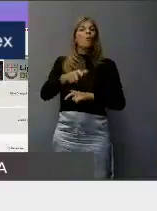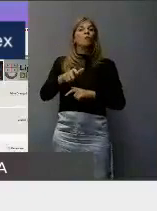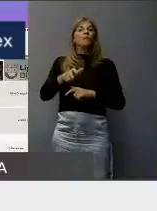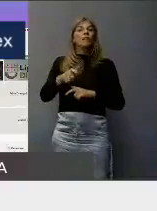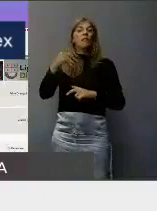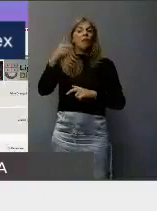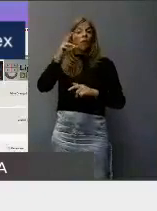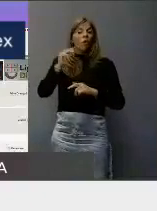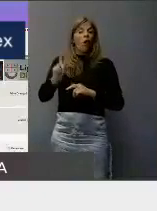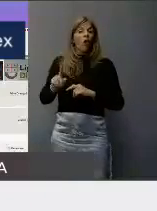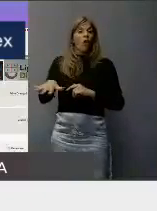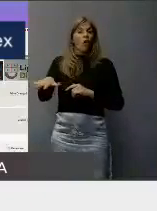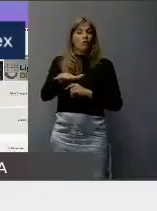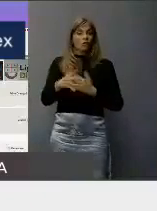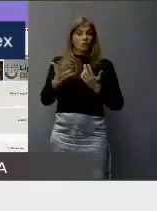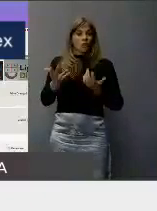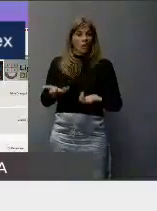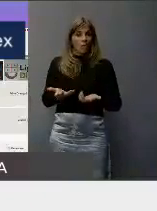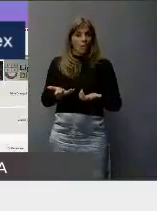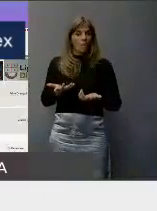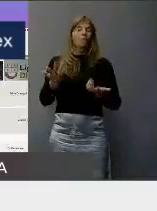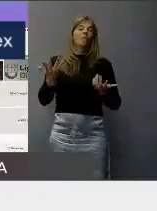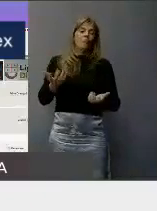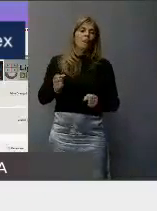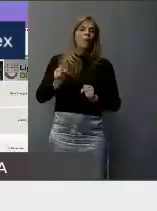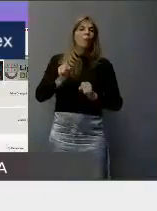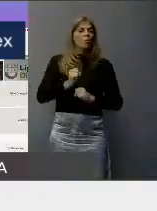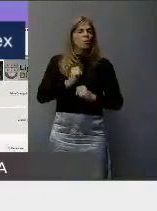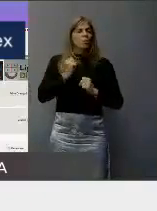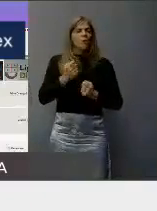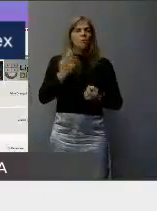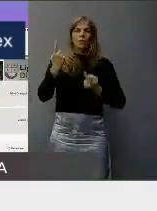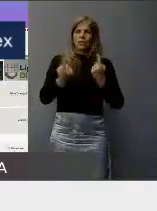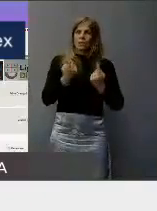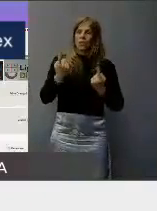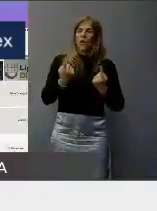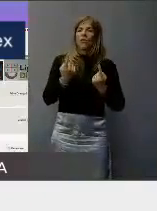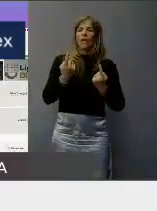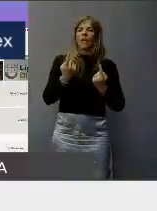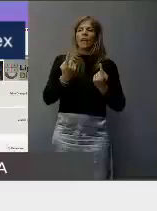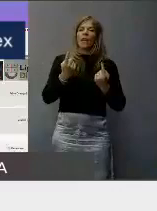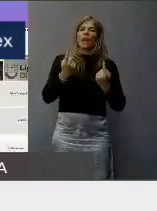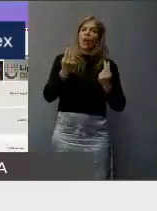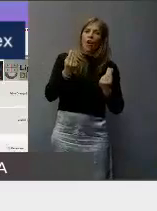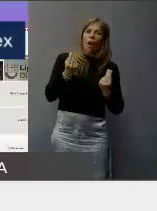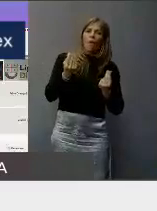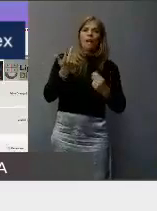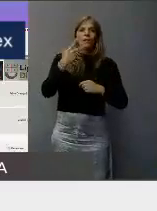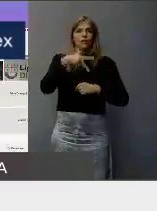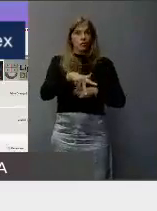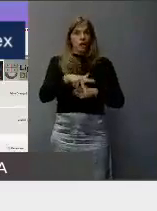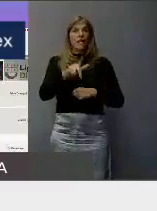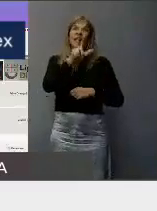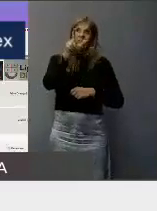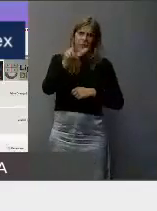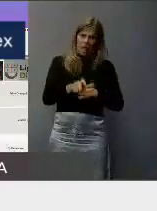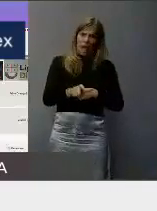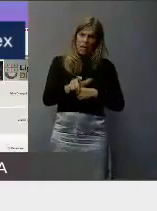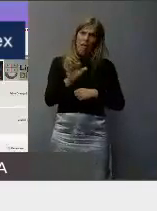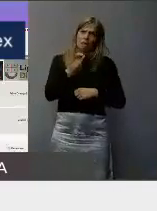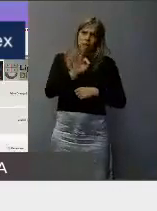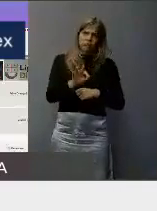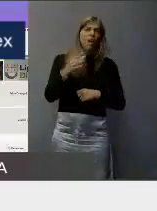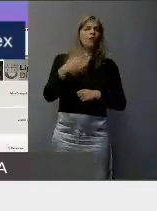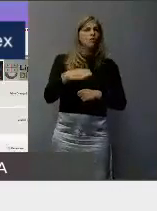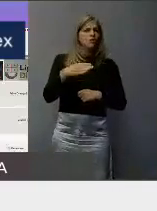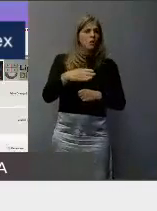purtroppo la realtà economica e sociale dell'italia ma anche di genova è venuta a modificarsi radicalmente